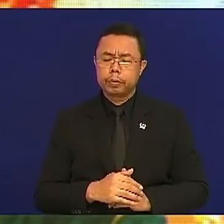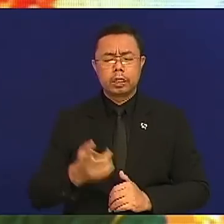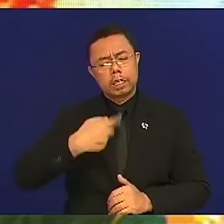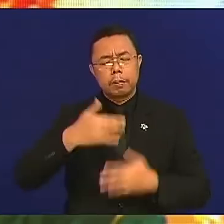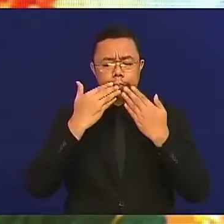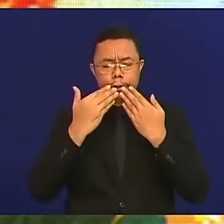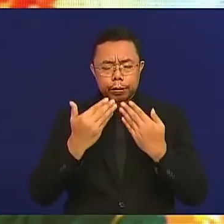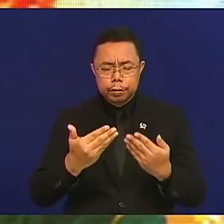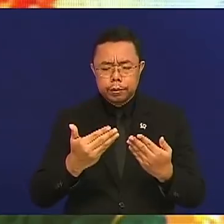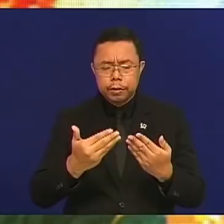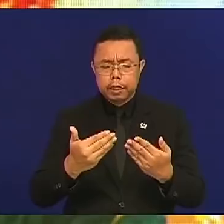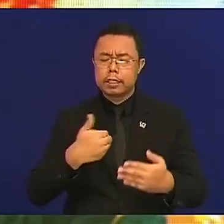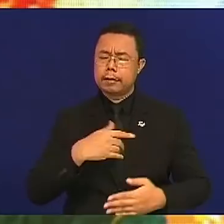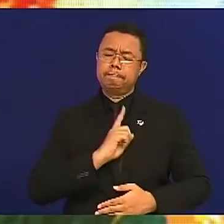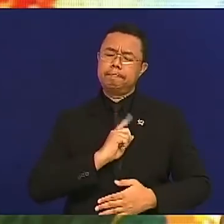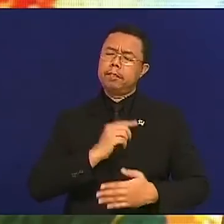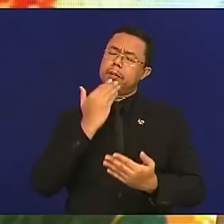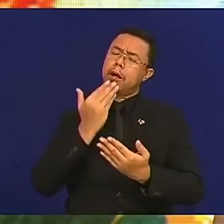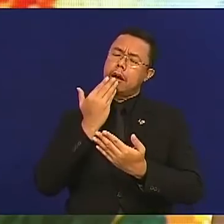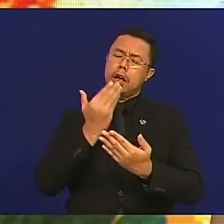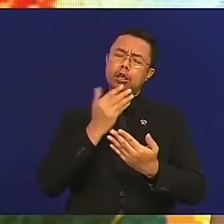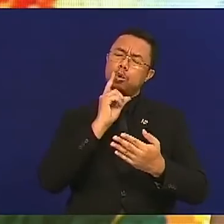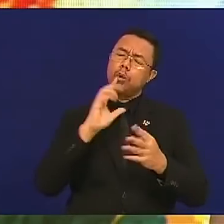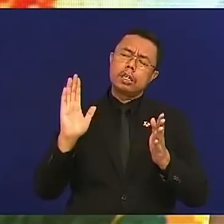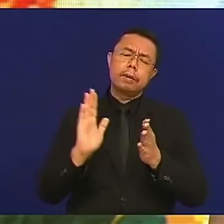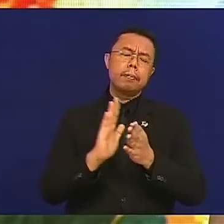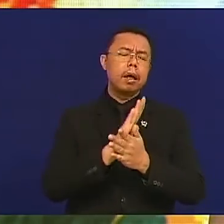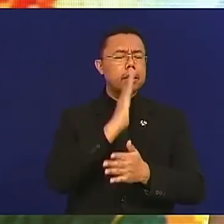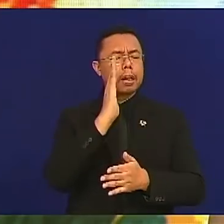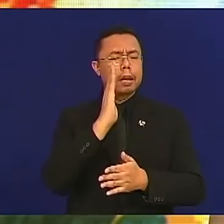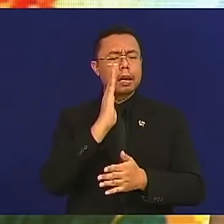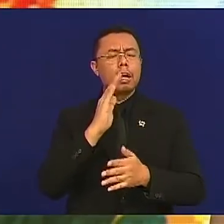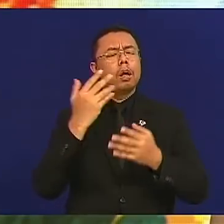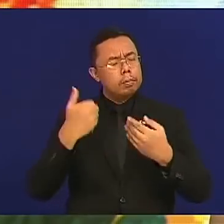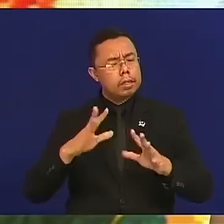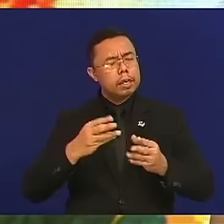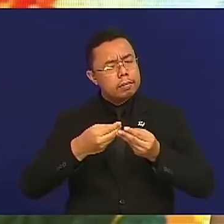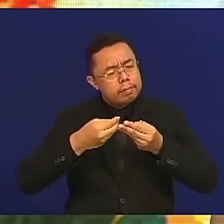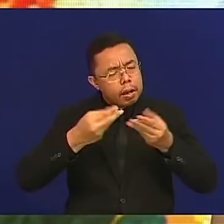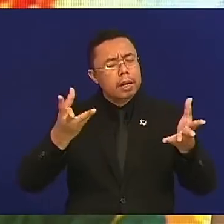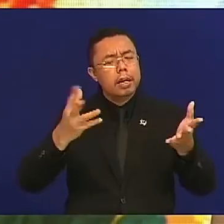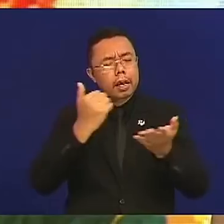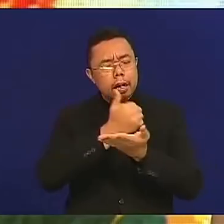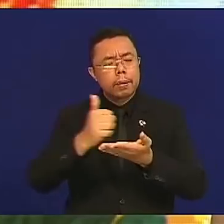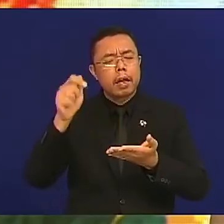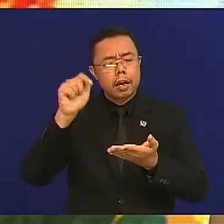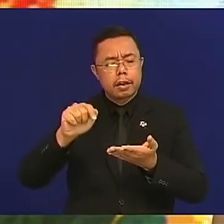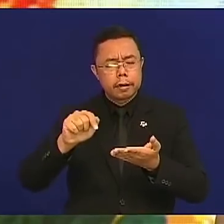Kami bersyukur, saya pribadi berterima kasih untuk kesempatan boleh membagikan kebenaran